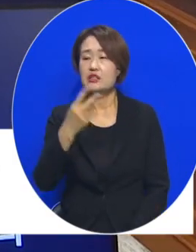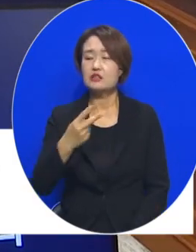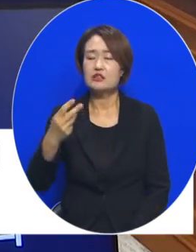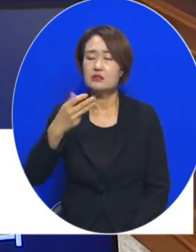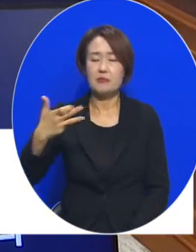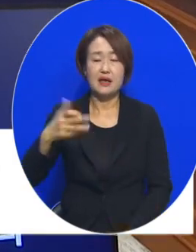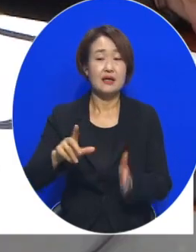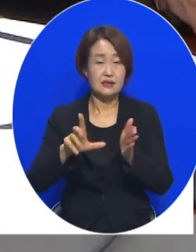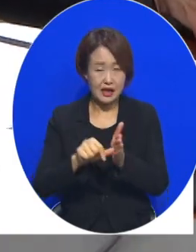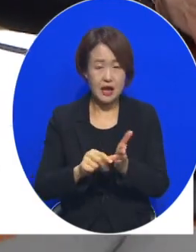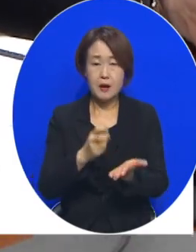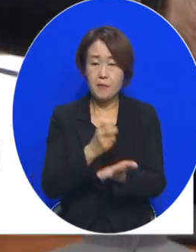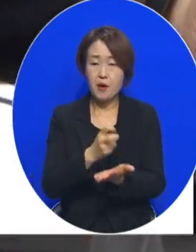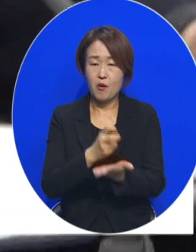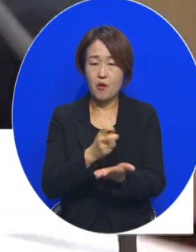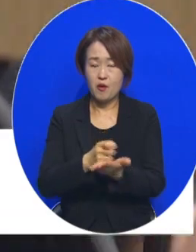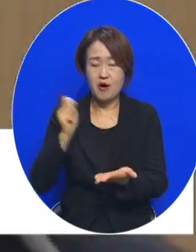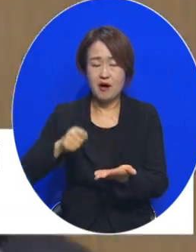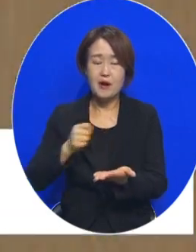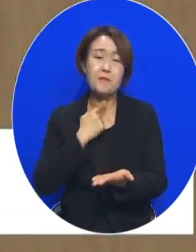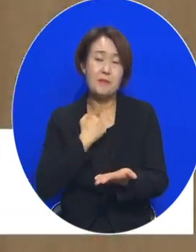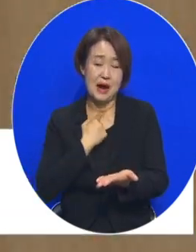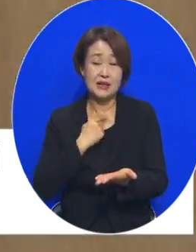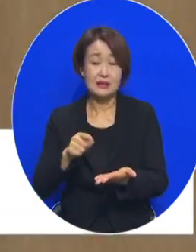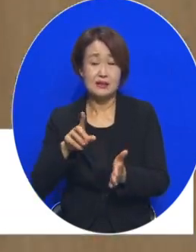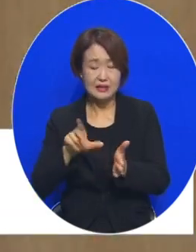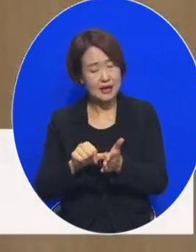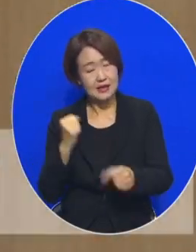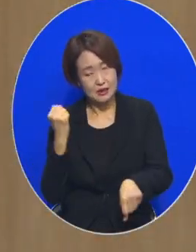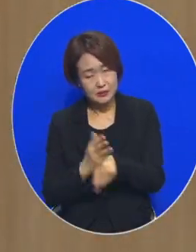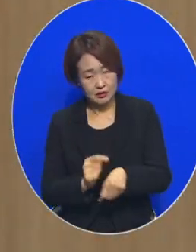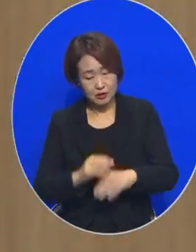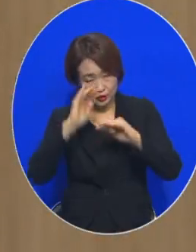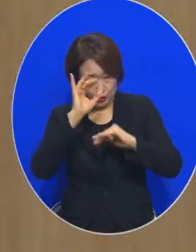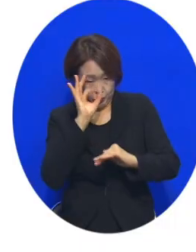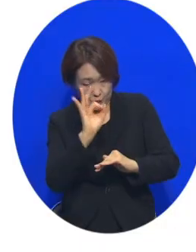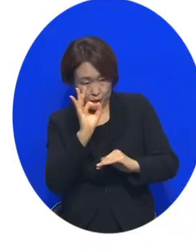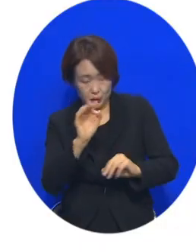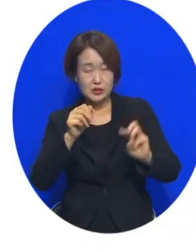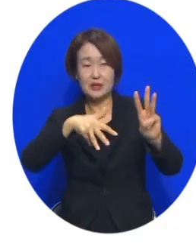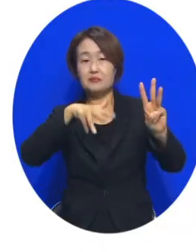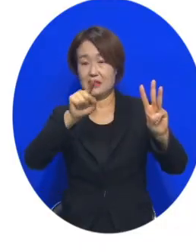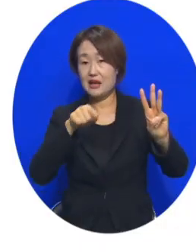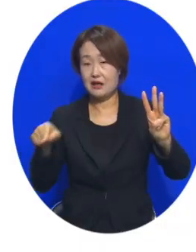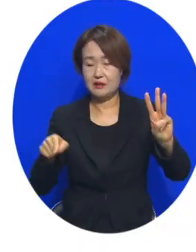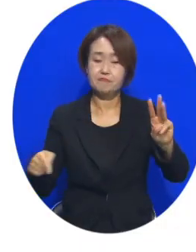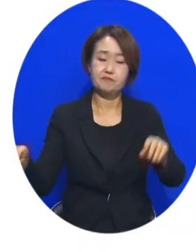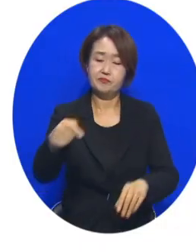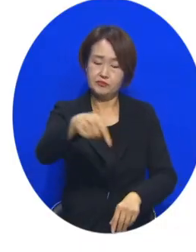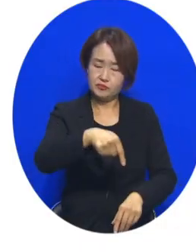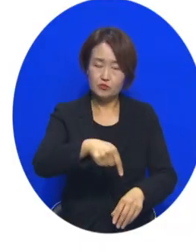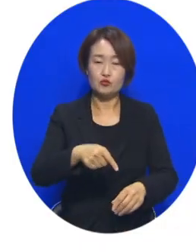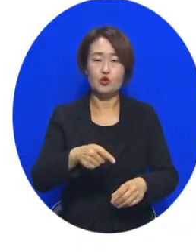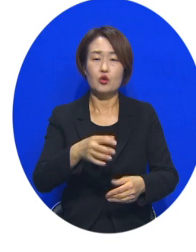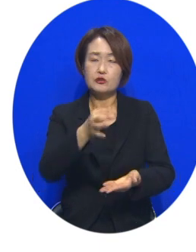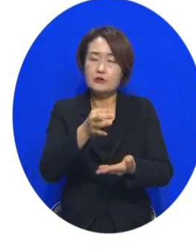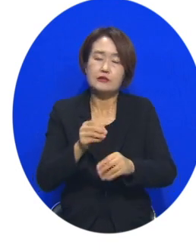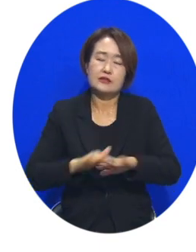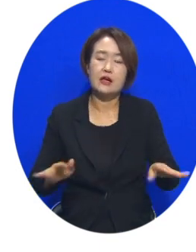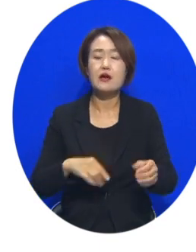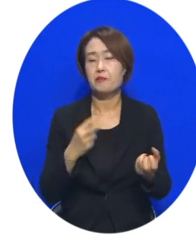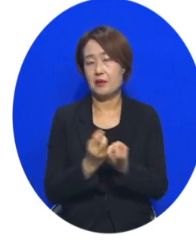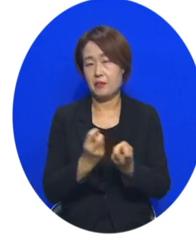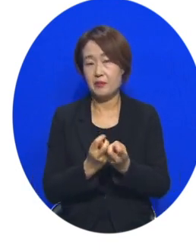동시에 충족하는 절충안으로 제3자 변제를 추진하게 된 것이라고 설명했습니다. 윤 대통령은 이제는 일본을 당당하고 자신